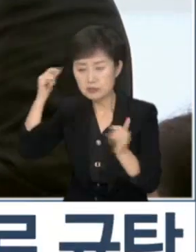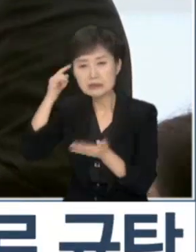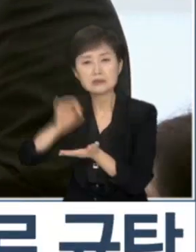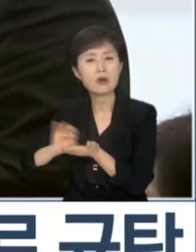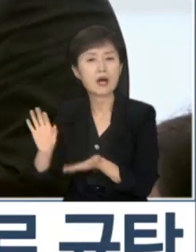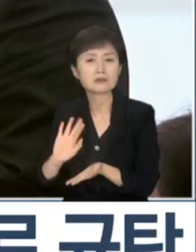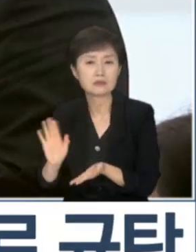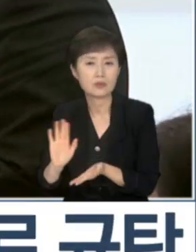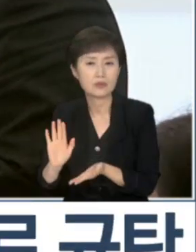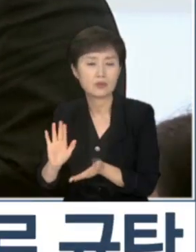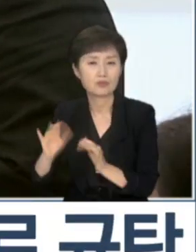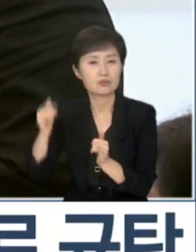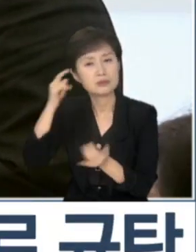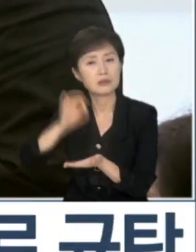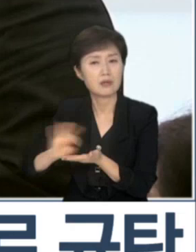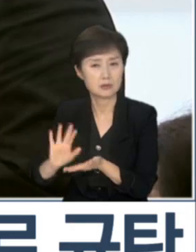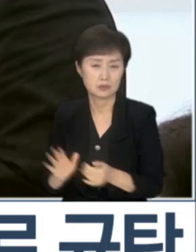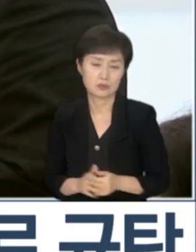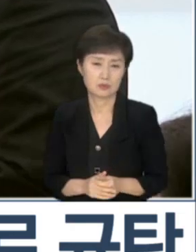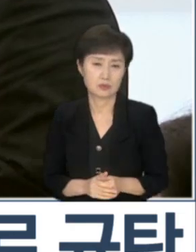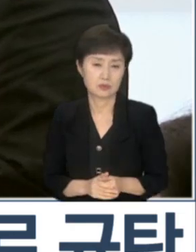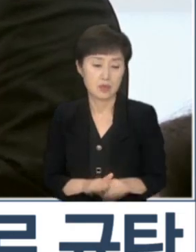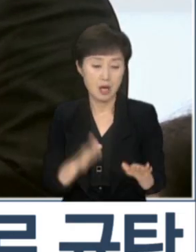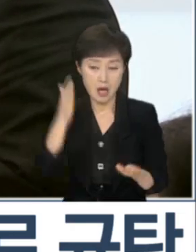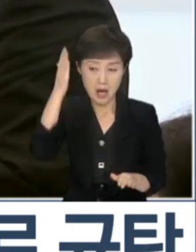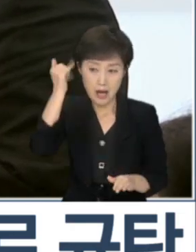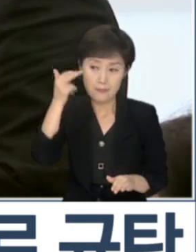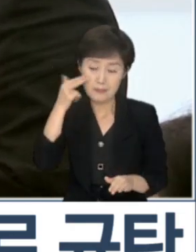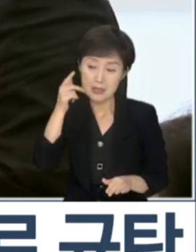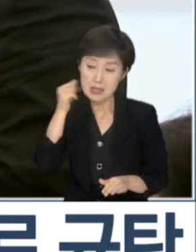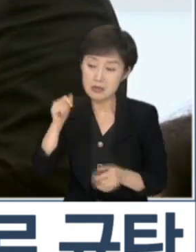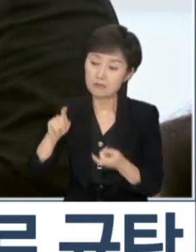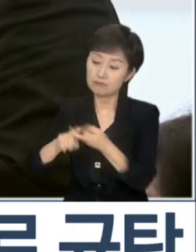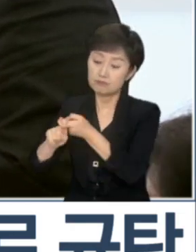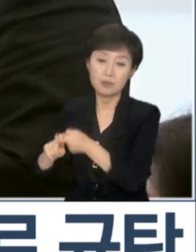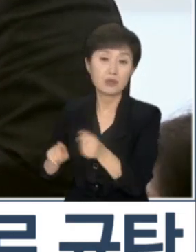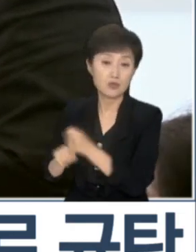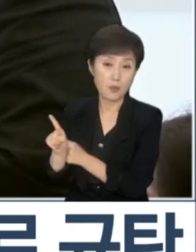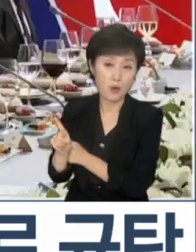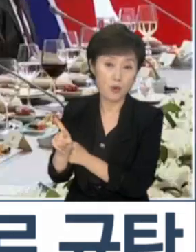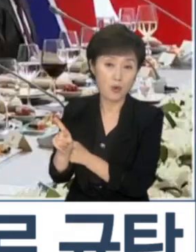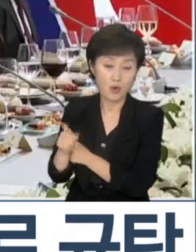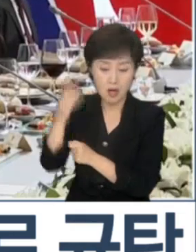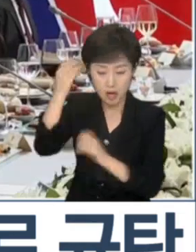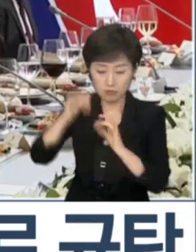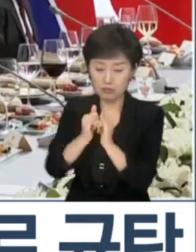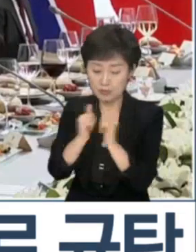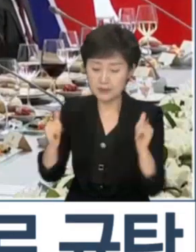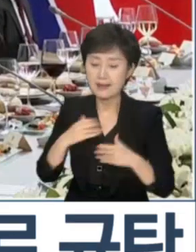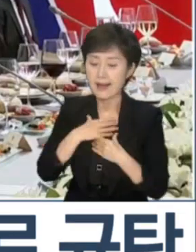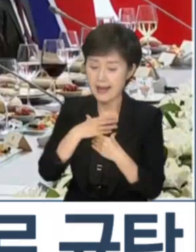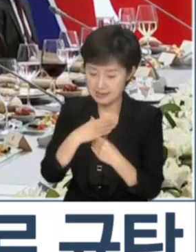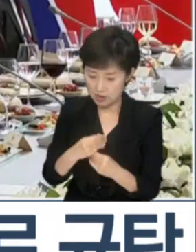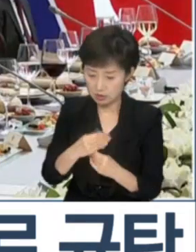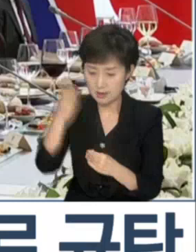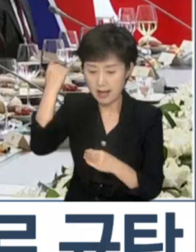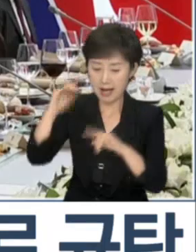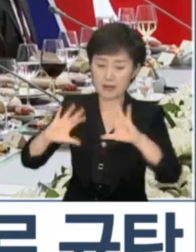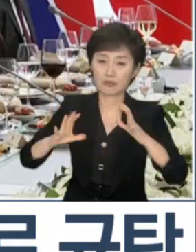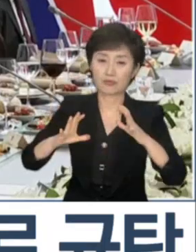것도 없고 지금 한미일 공조가 우리 국민을 국민의 안전 대한민국의